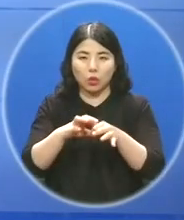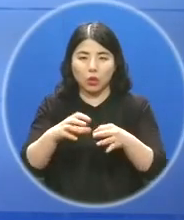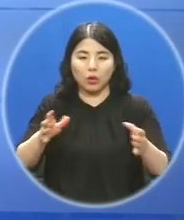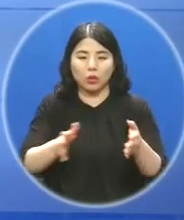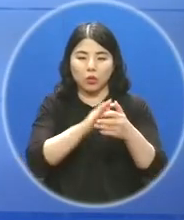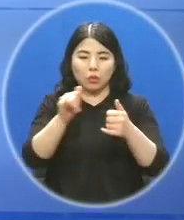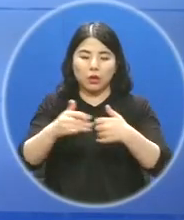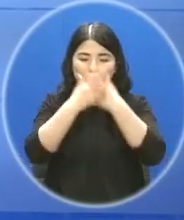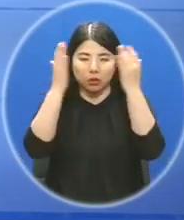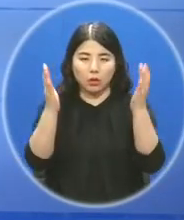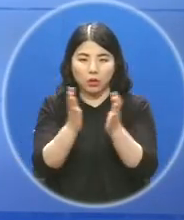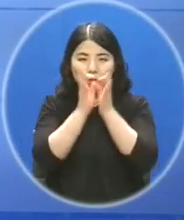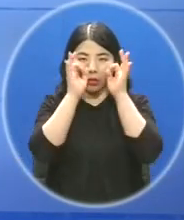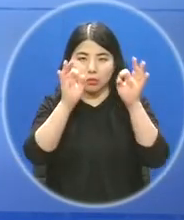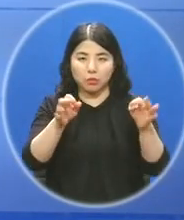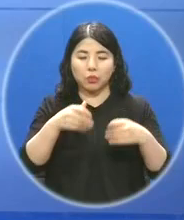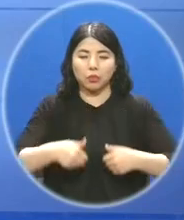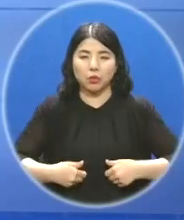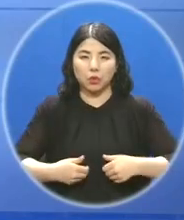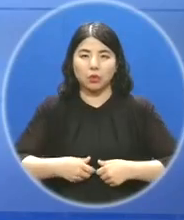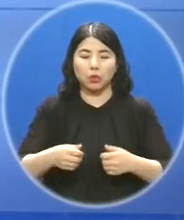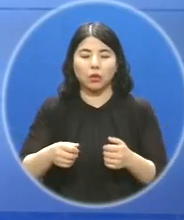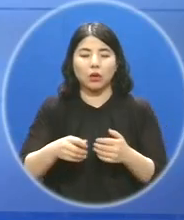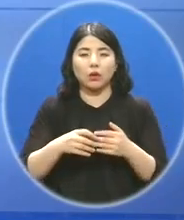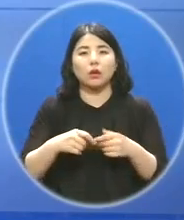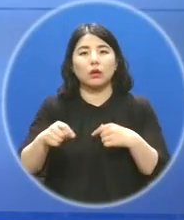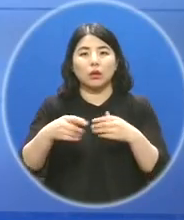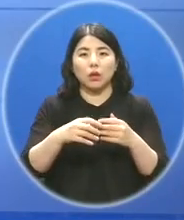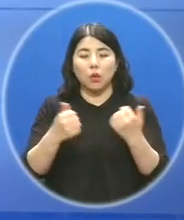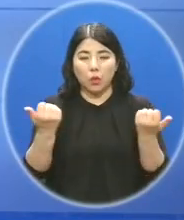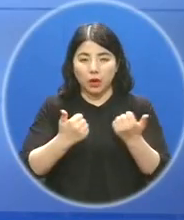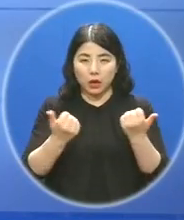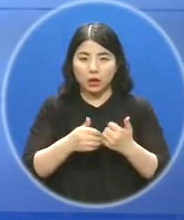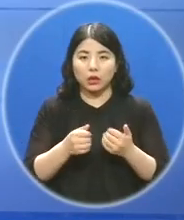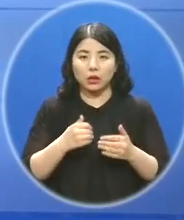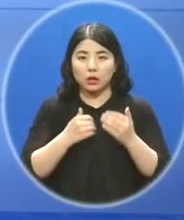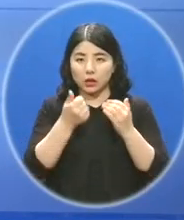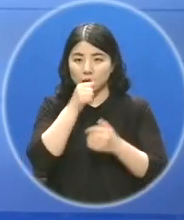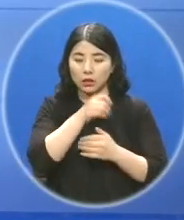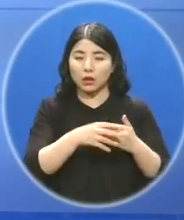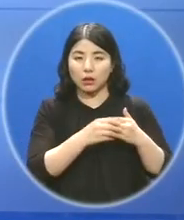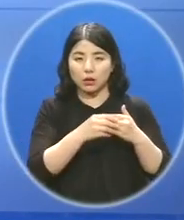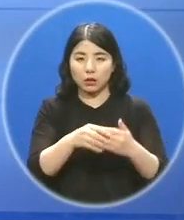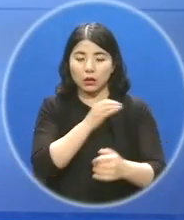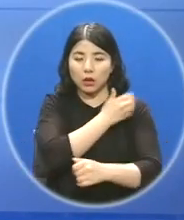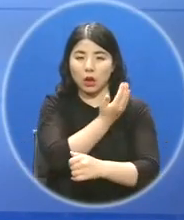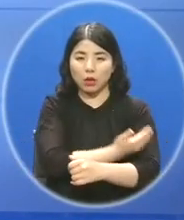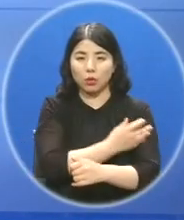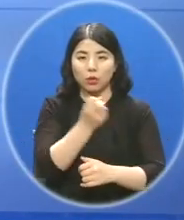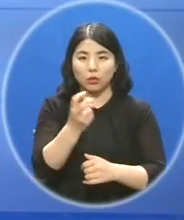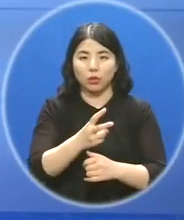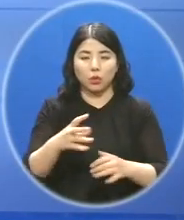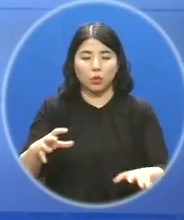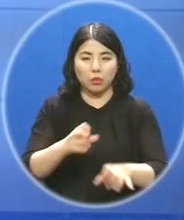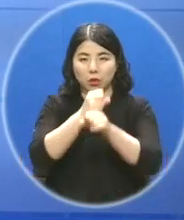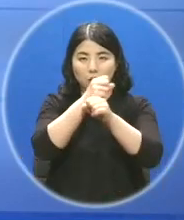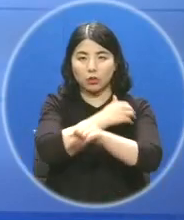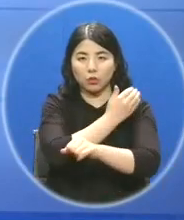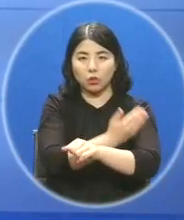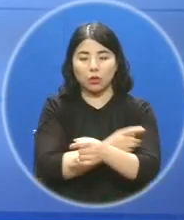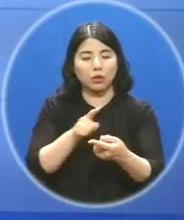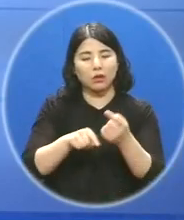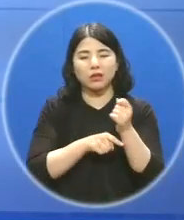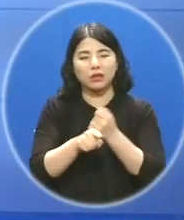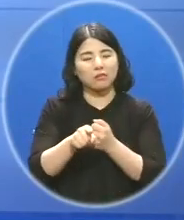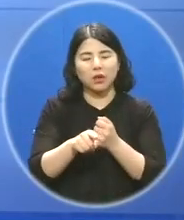되는 리더십입니다. 의장은 의사 진행권, 이런 어떤 그 회의나 아니면 뭐 의회 사무처 내 그 통할권, 이런 것들의 의미가